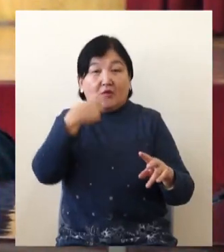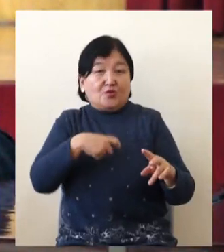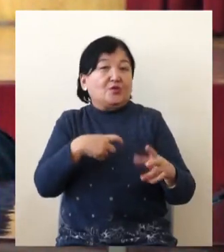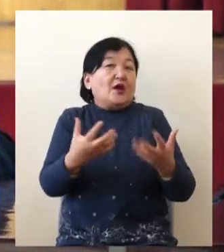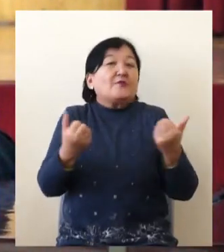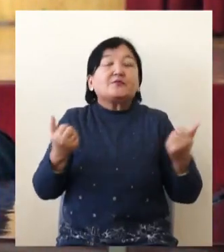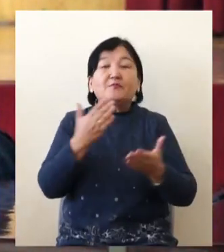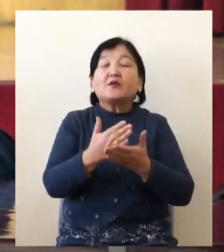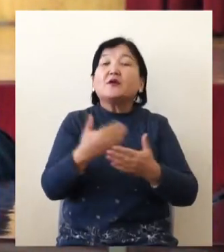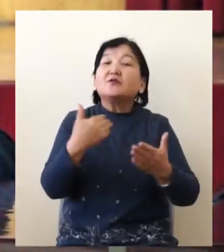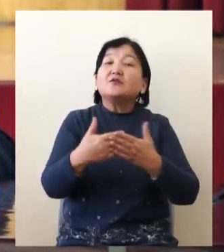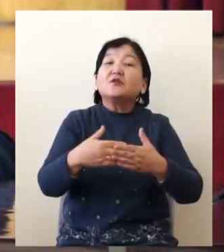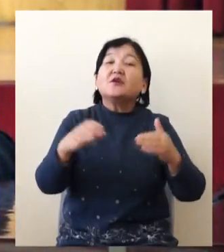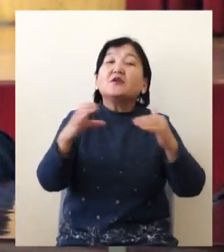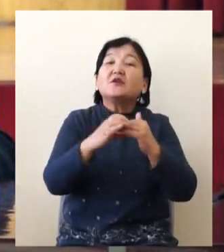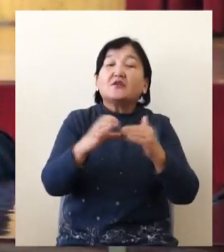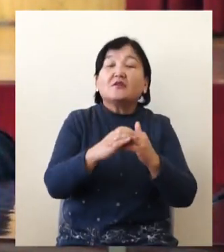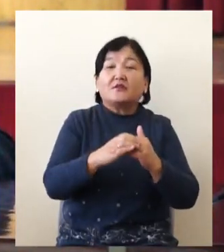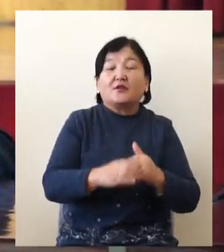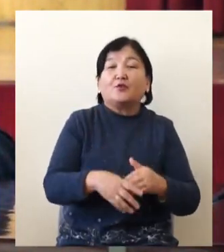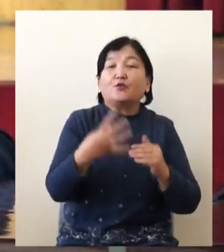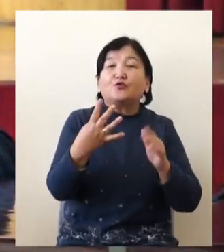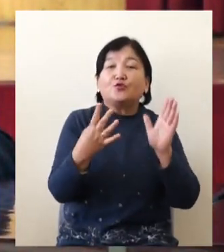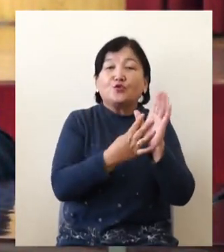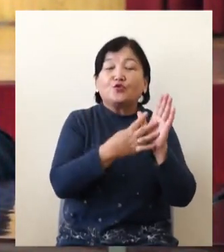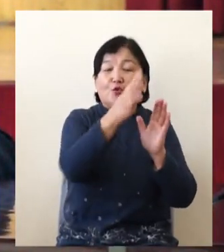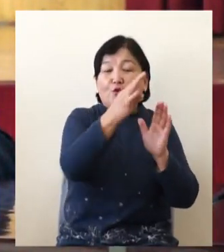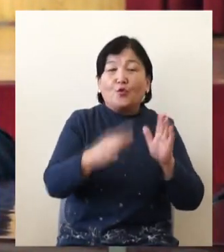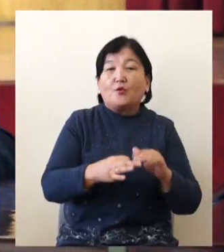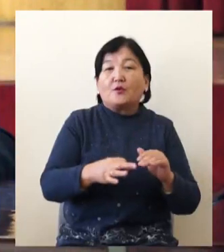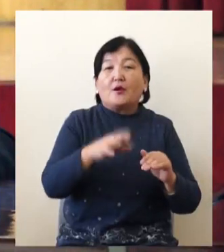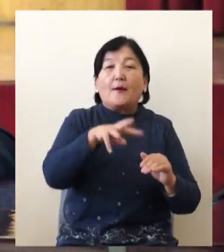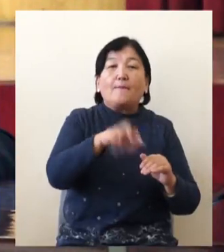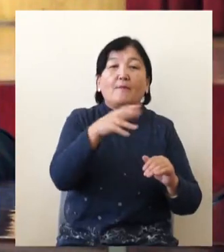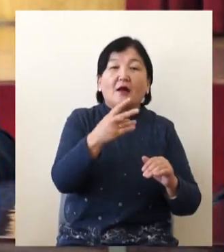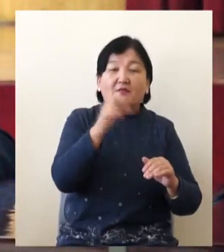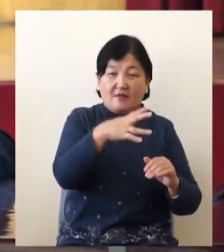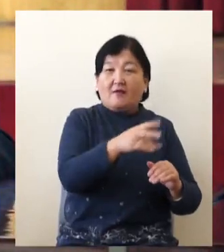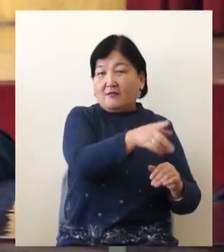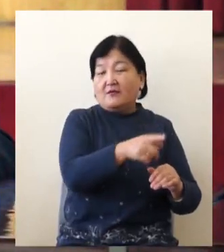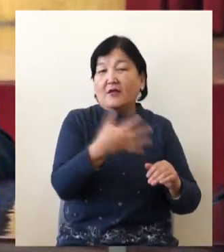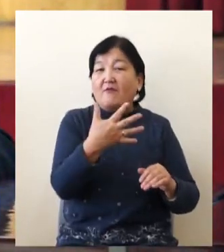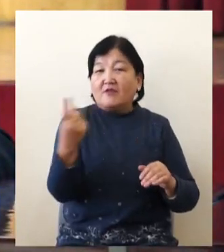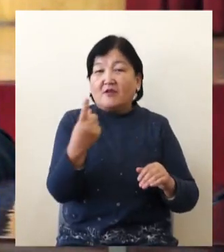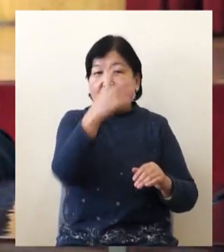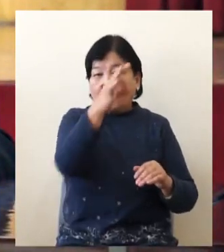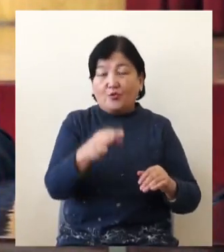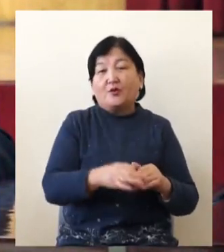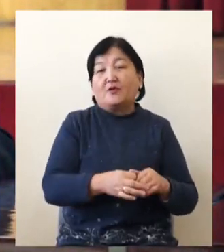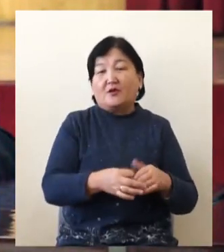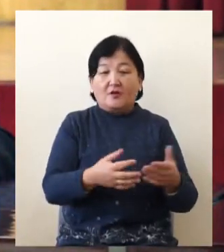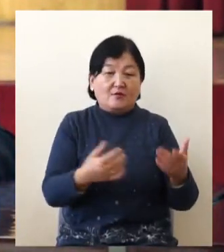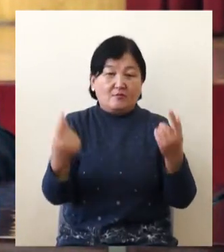Эрдэнтийн 49% ан гэдэг клубын эзэмшиж байна. 51% нь ман нь эзэмшиж байна. Одоо ингээ хоорондоо